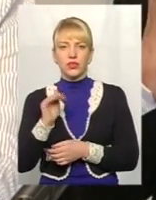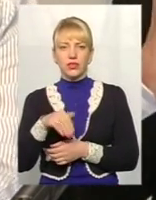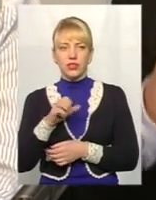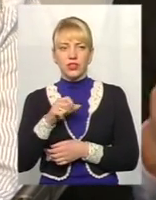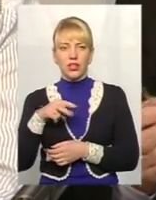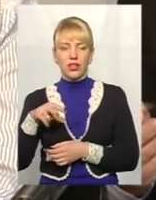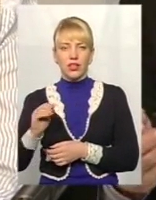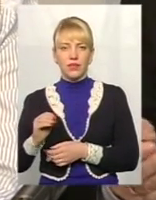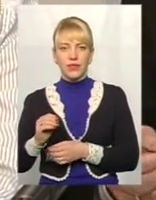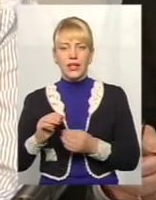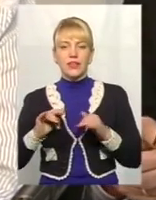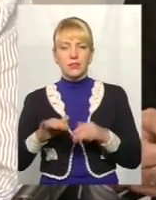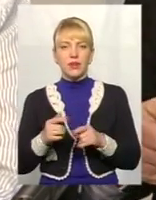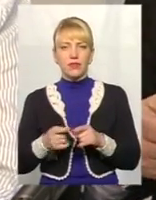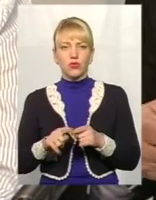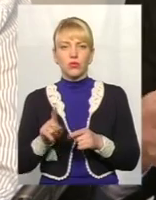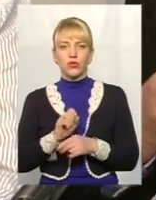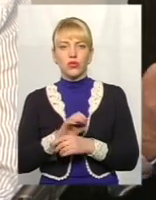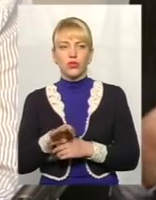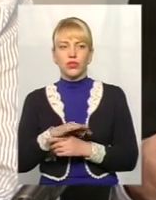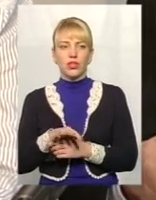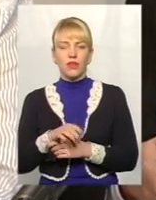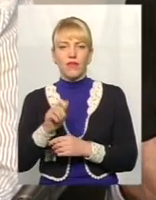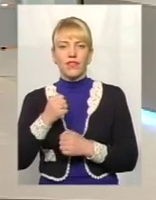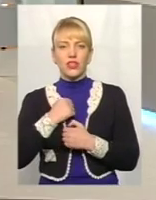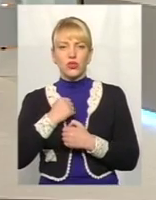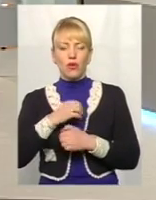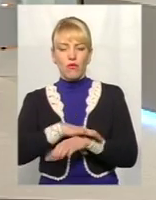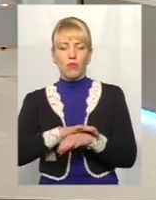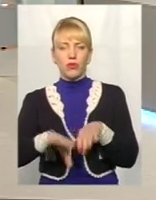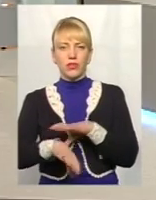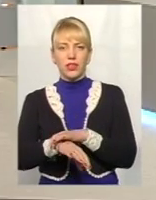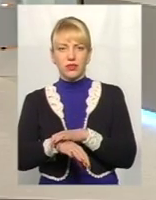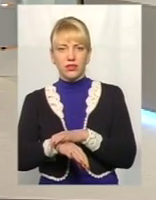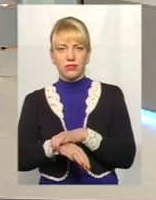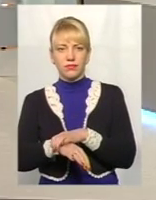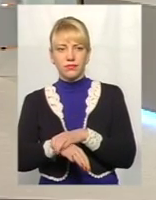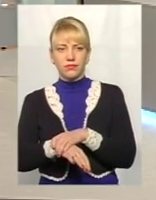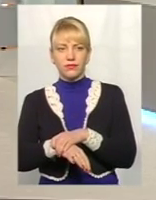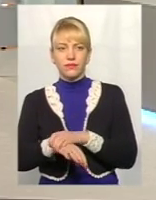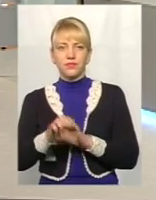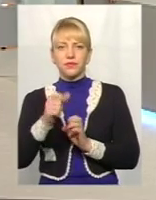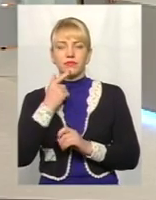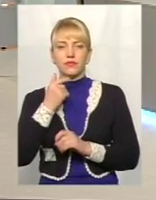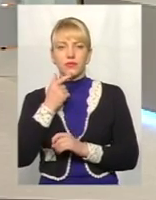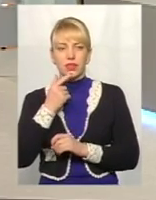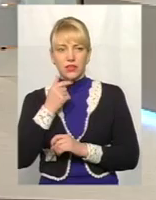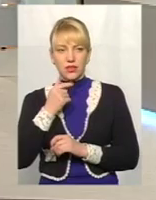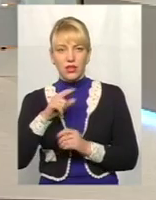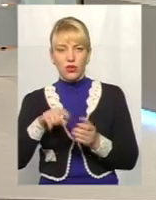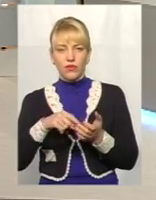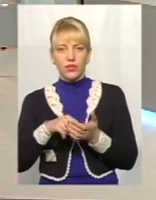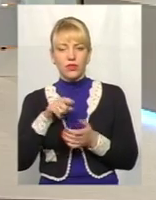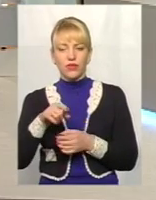Але справа в тому, що розстрілювали ще військовополонених, розумієте. А в Красилові, в цьому